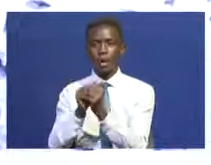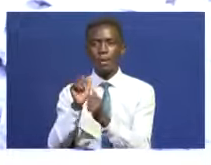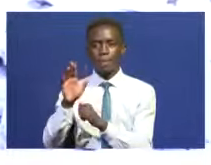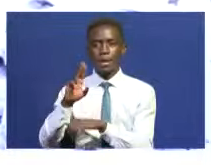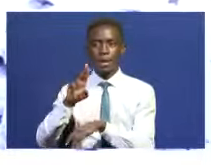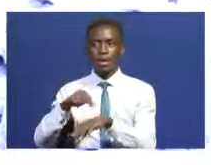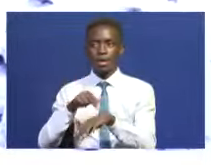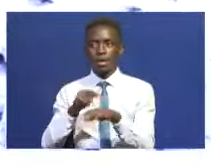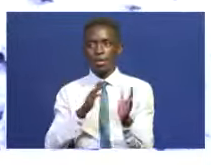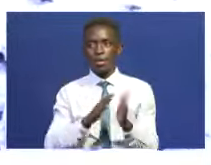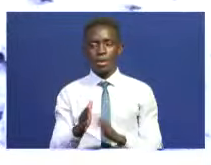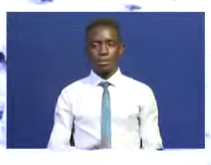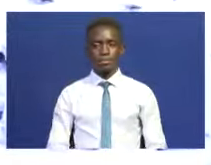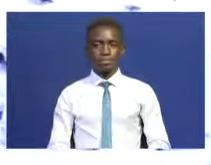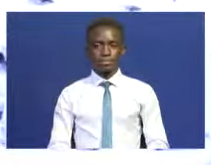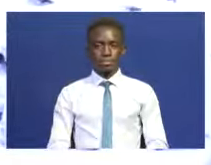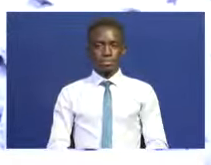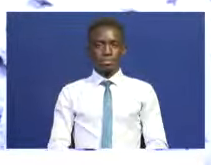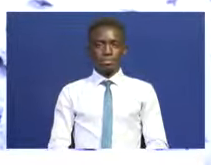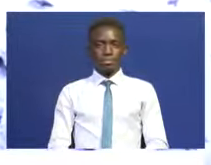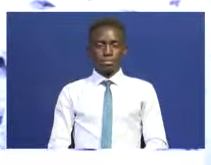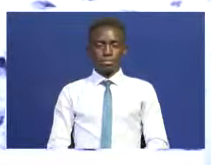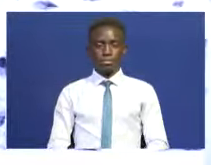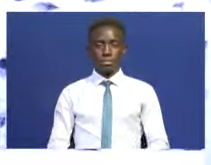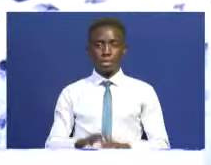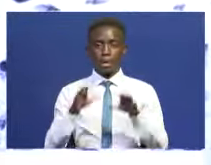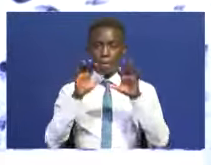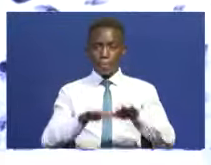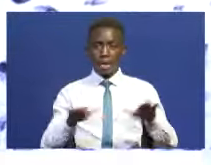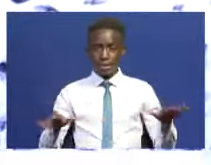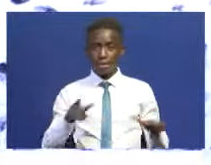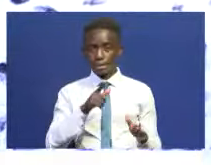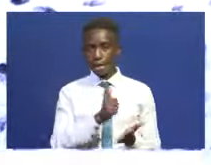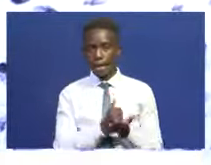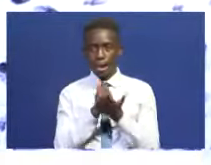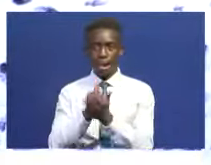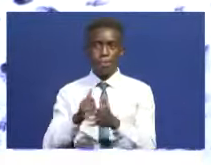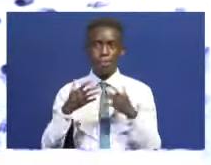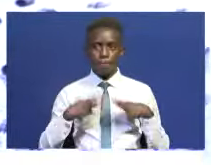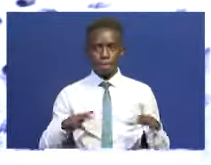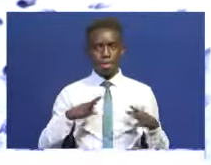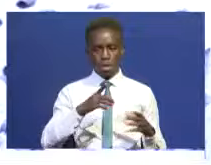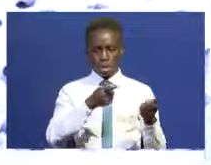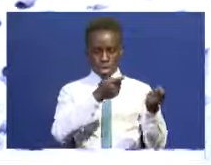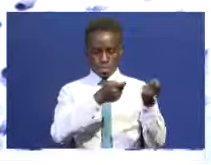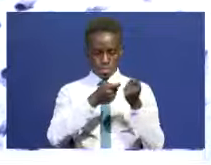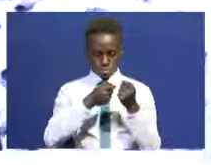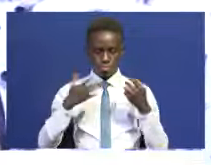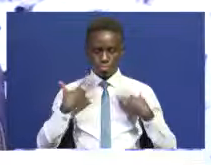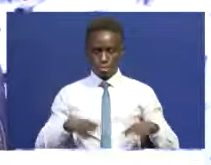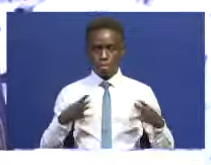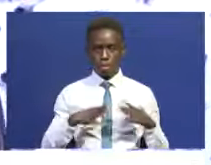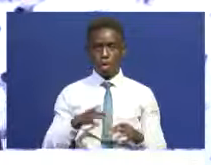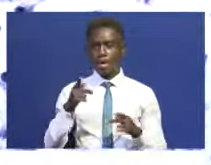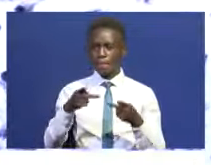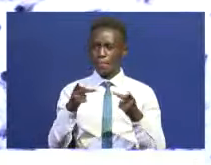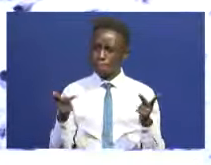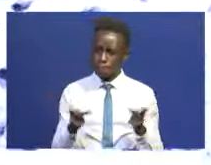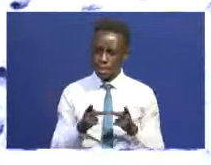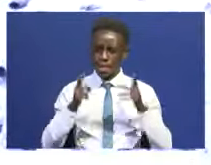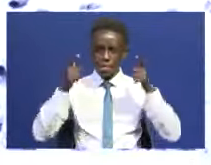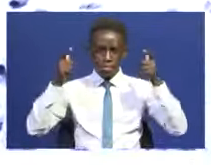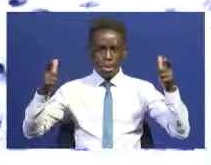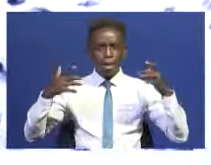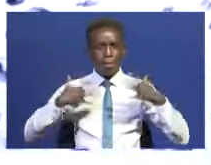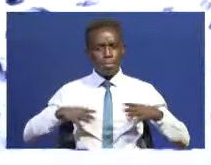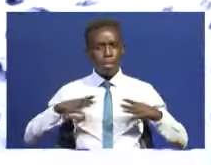Kwa hivyo hizo soko zinakuja na kusaidia wananchi na ndio sitalete watu kwa sababu hii sehemu ni kubwa sana watu wote wa eneo hili watakuwa wakikuja kwa hiyo